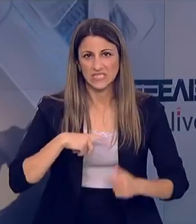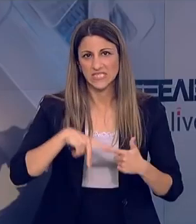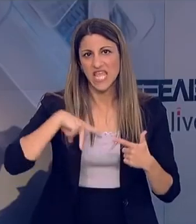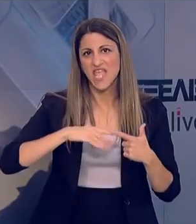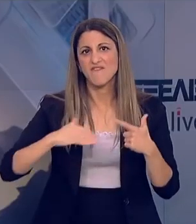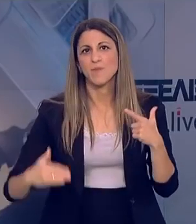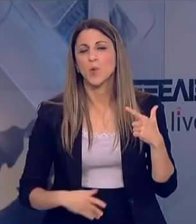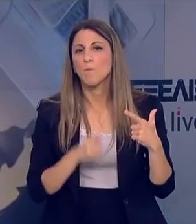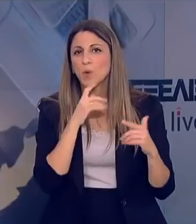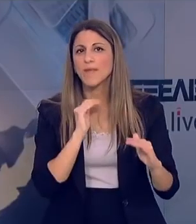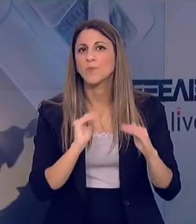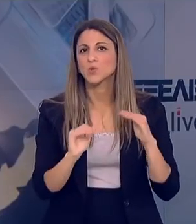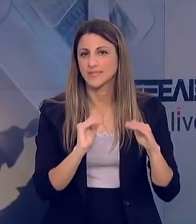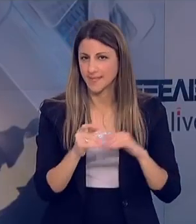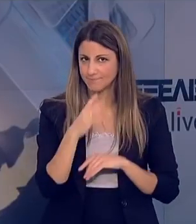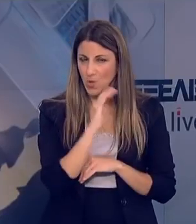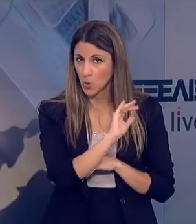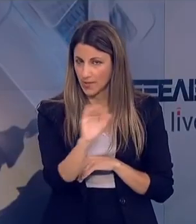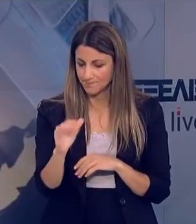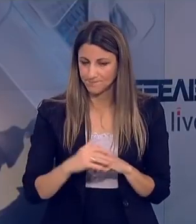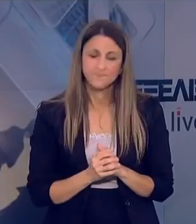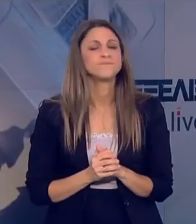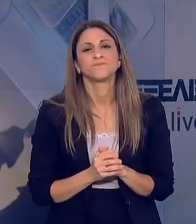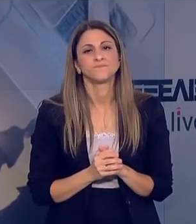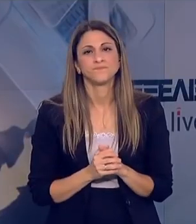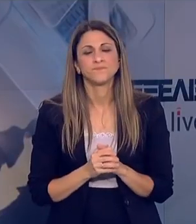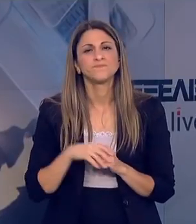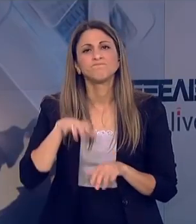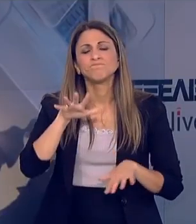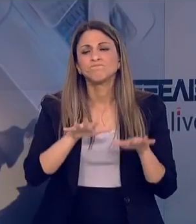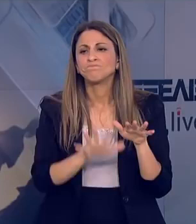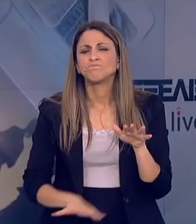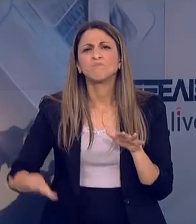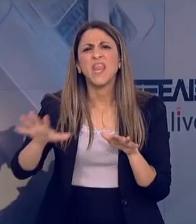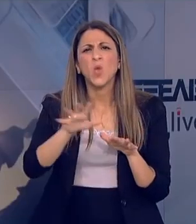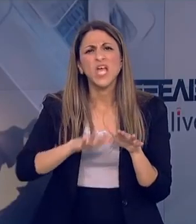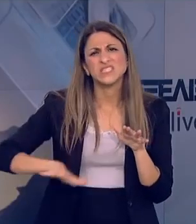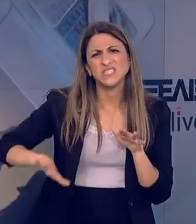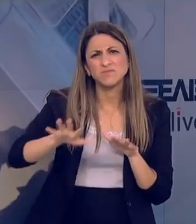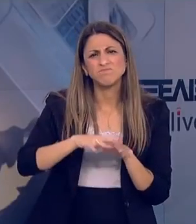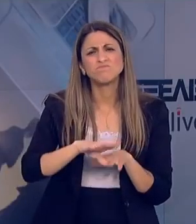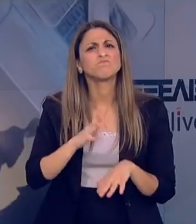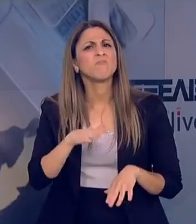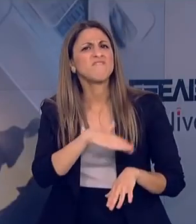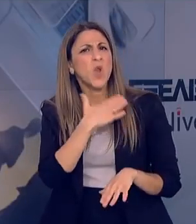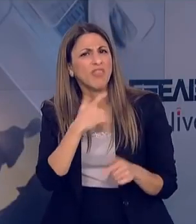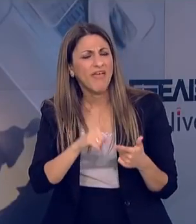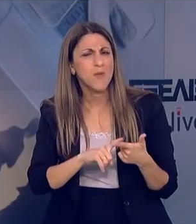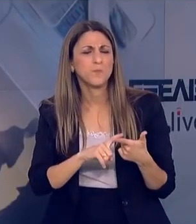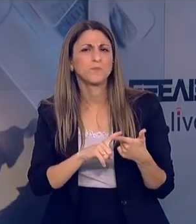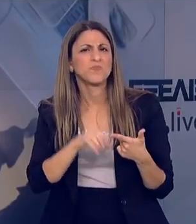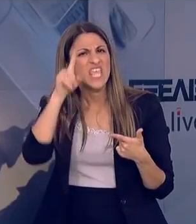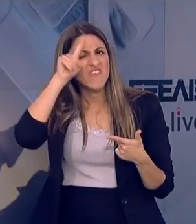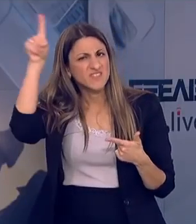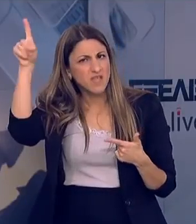που συνηγόρησαν στην κακή επιδημιολογική εικόνα ορισμένων περιοχών της Αττικής, όπως για παράδειγμα η Φιλοθέα και η Φυσιά?